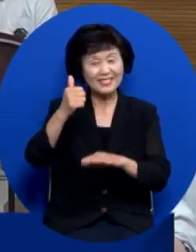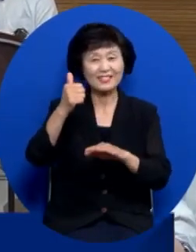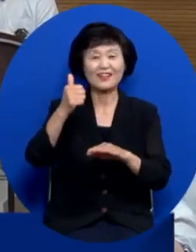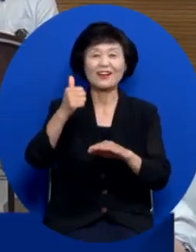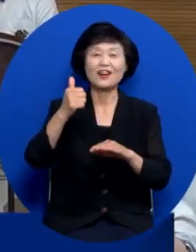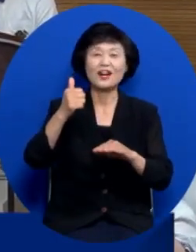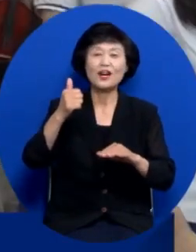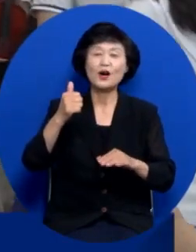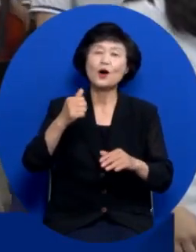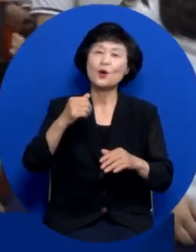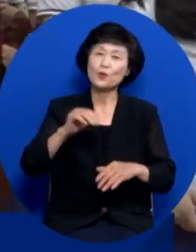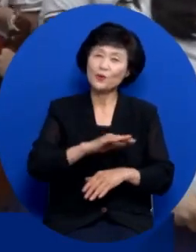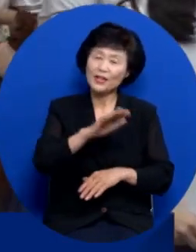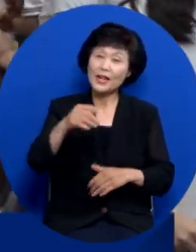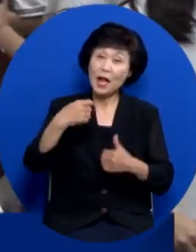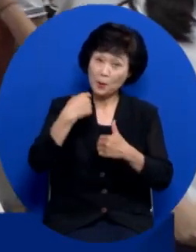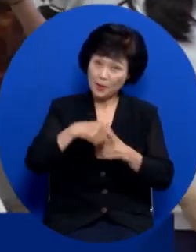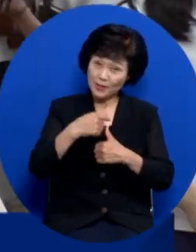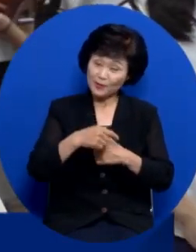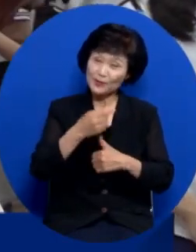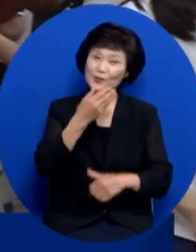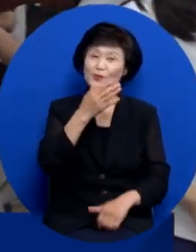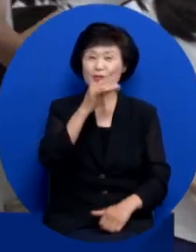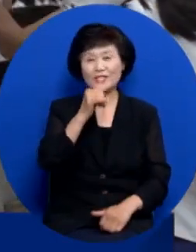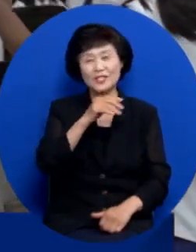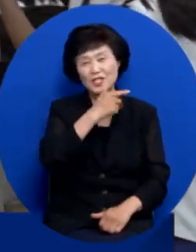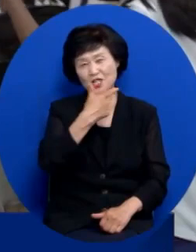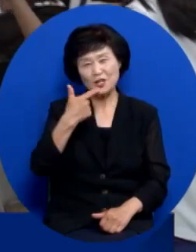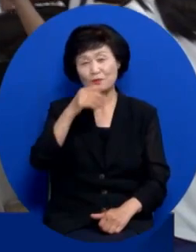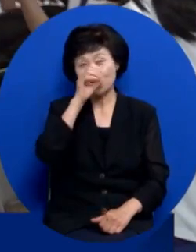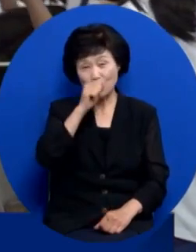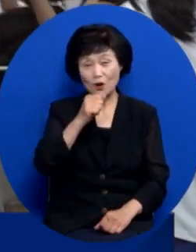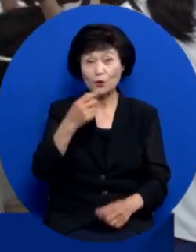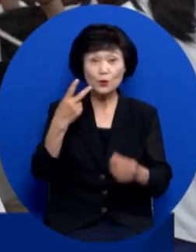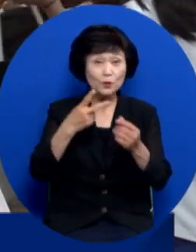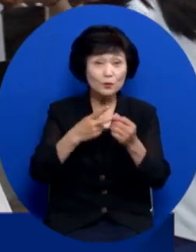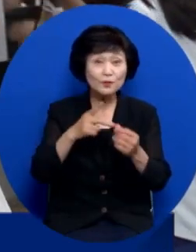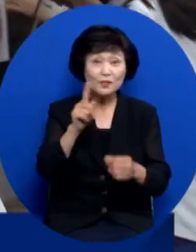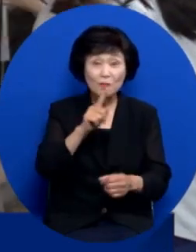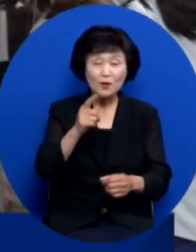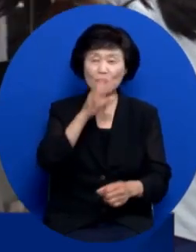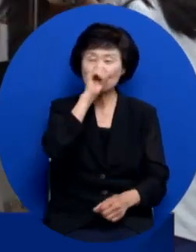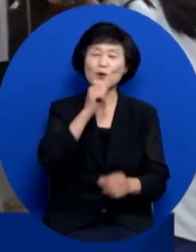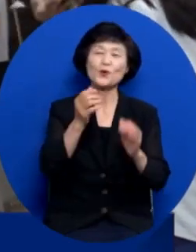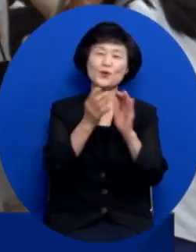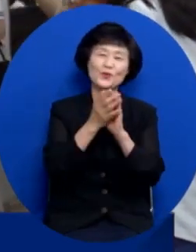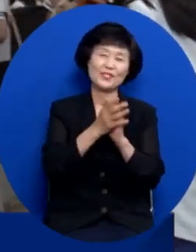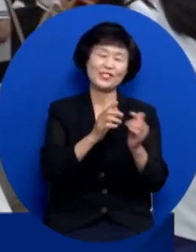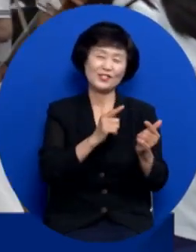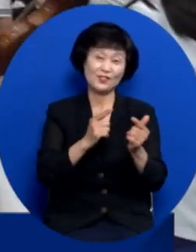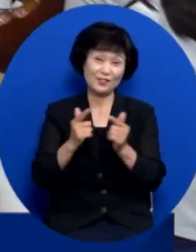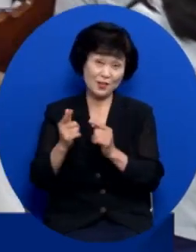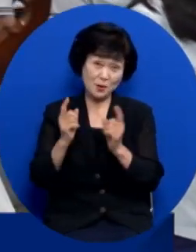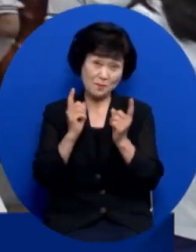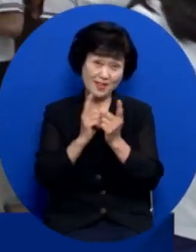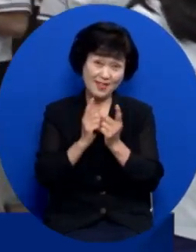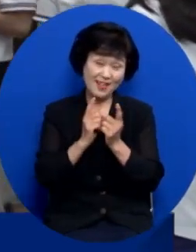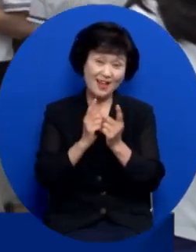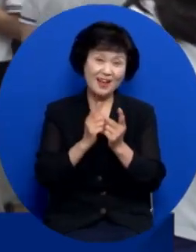이제 교육받을 수 있어서 가장 좋았던 것 같고, 두 번째로 좋은 친구들을 만나서